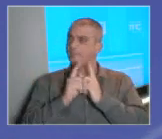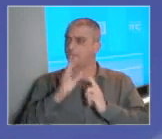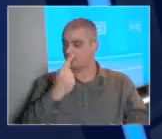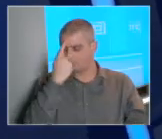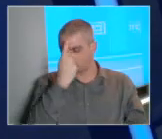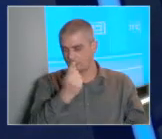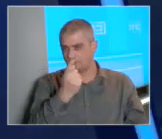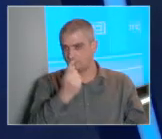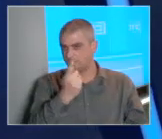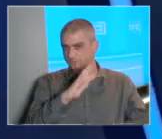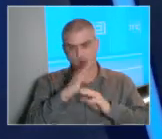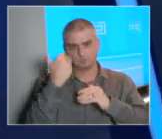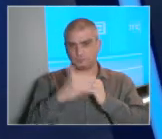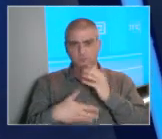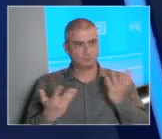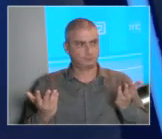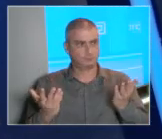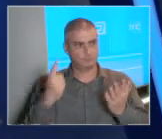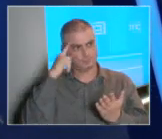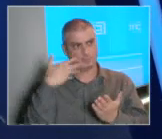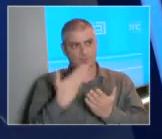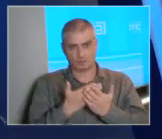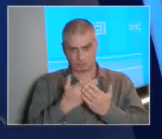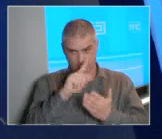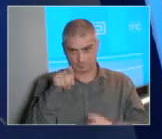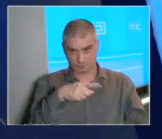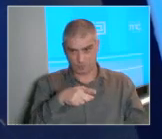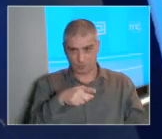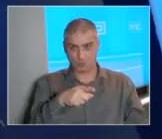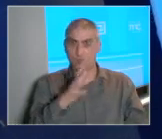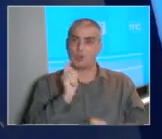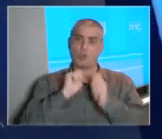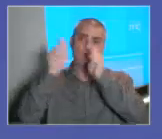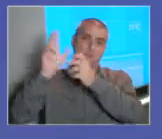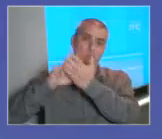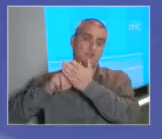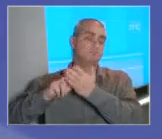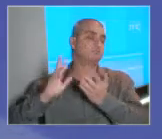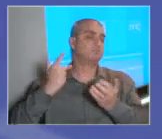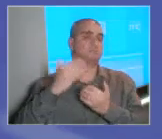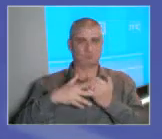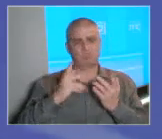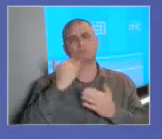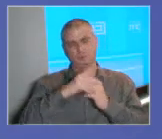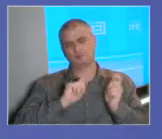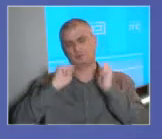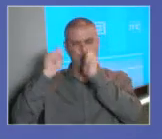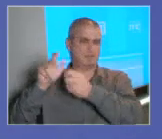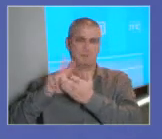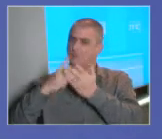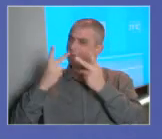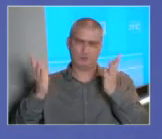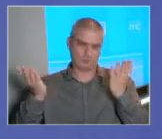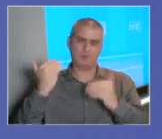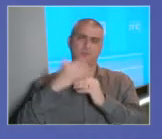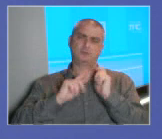אתה חושב שזה כל זה מסתיים? החוות דעת האלה ייפסלו? תראי, זה יגיע גם לבגץ. איך שזה יסתיים, זה מן הסתם יגיע לבגץ, לא משנה מה יהיה פה